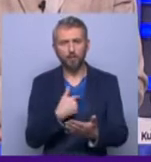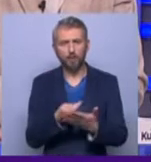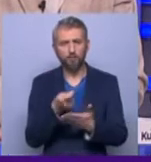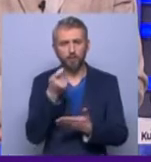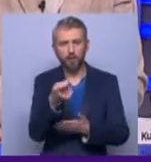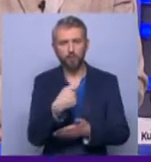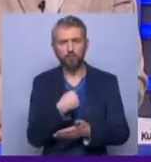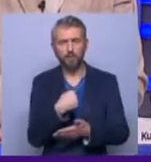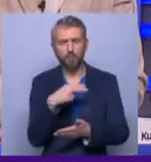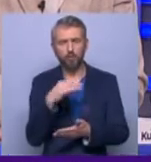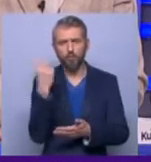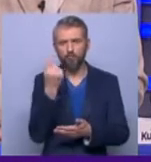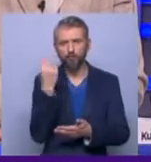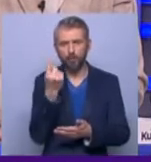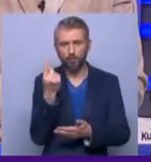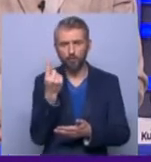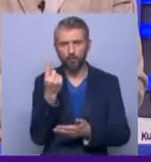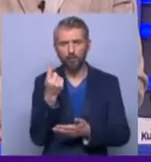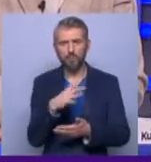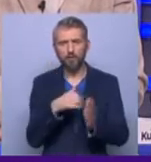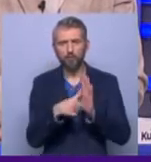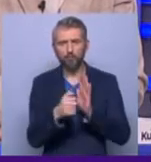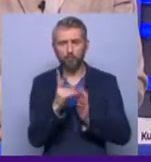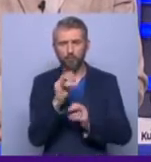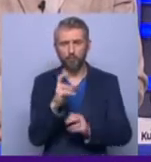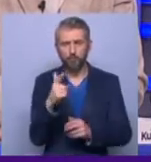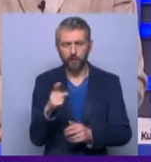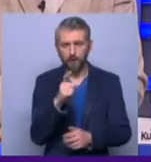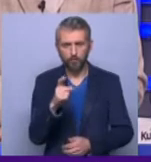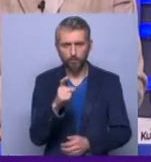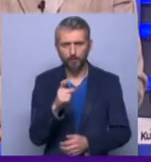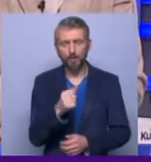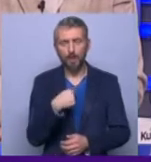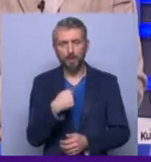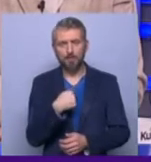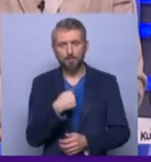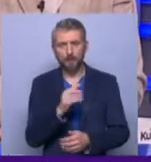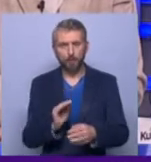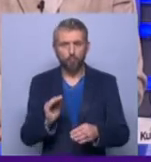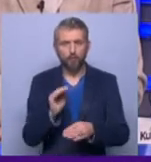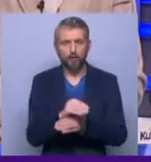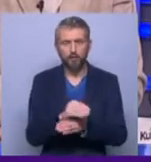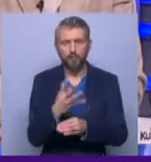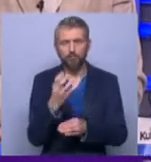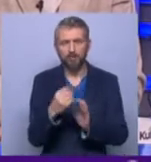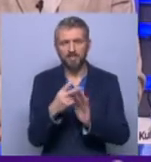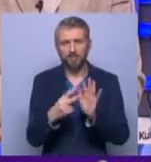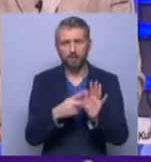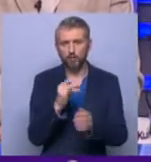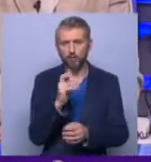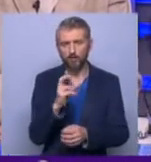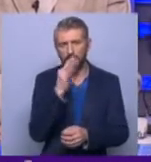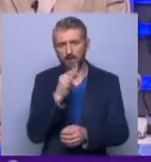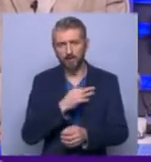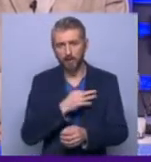мене по лічильнику нагоріло 600 кубів газу, так? А мені додали ще 17 кубів і